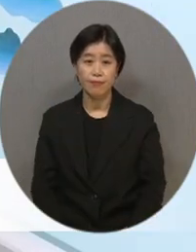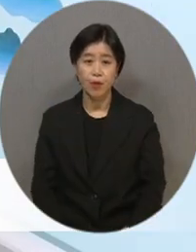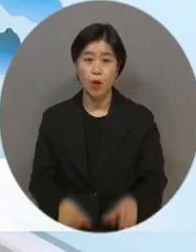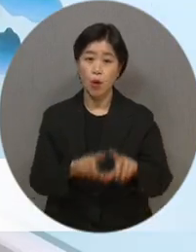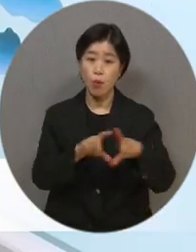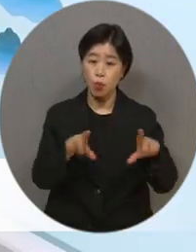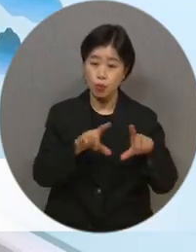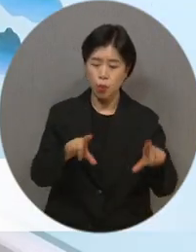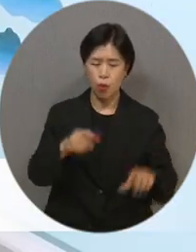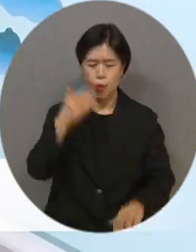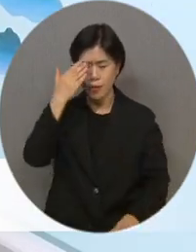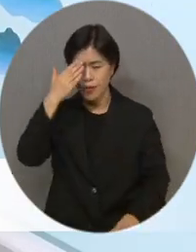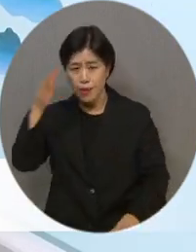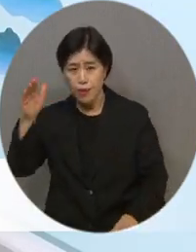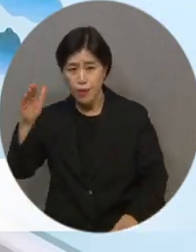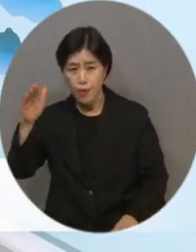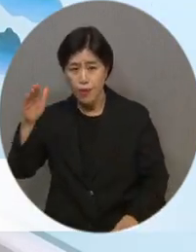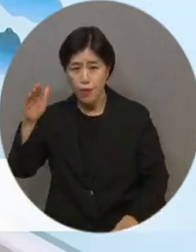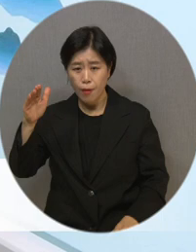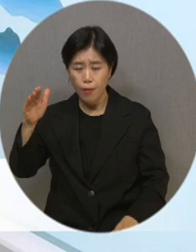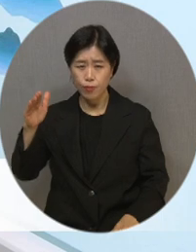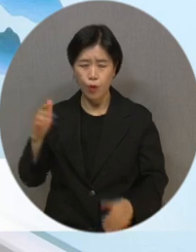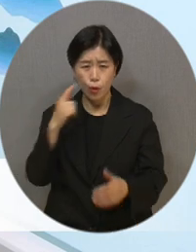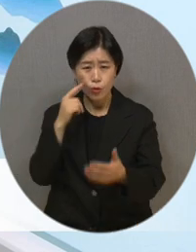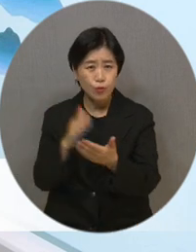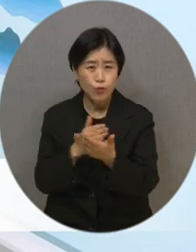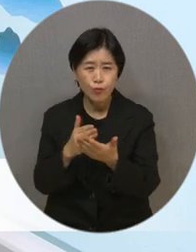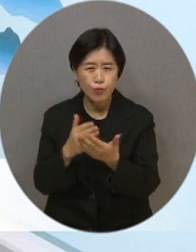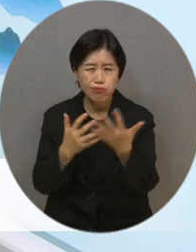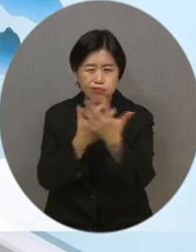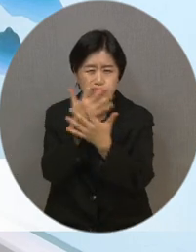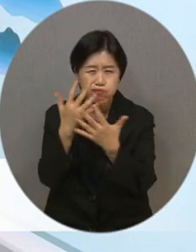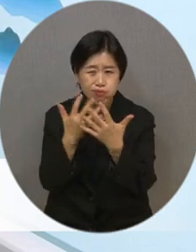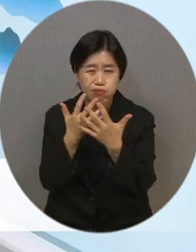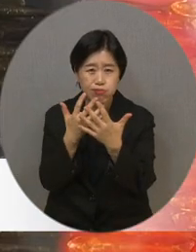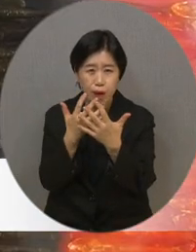것과 낯선 것의 경계에서 아름다움에